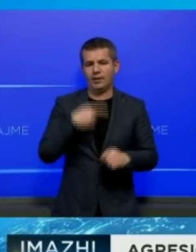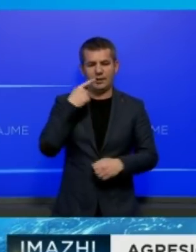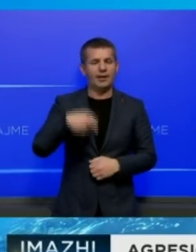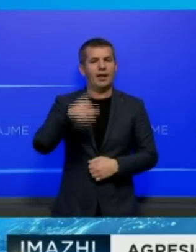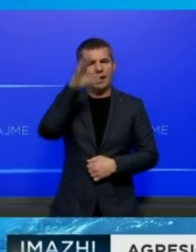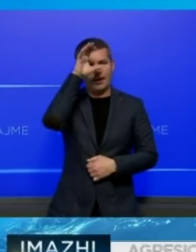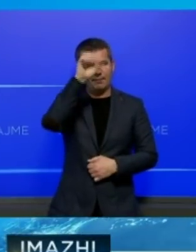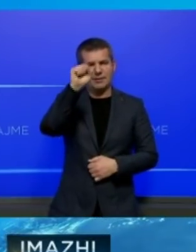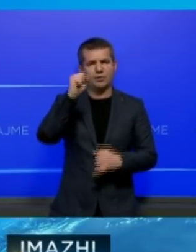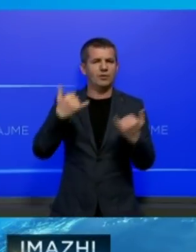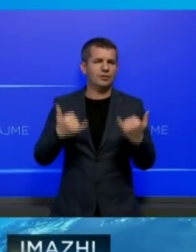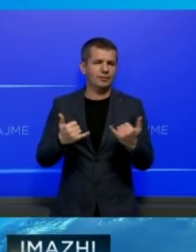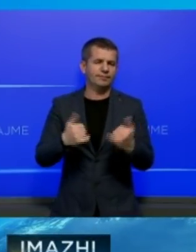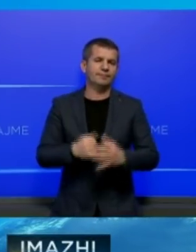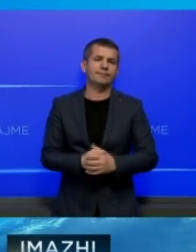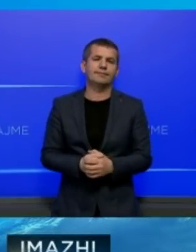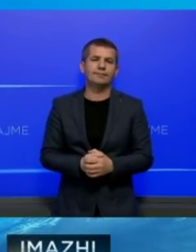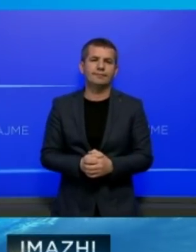ambasadori Hovnir.